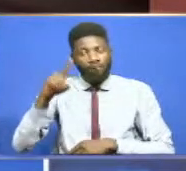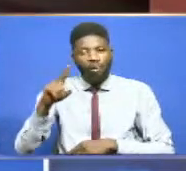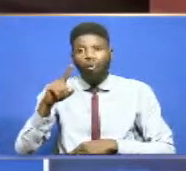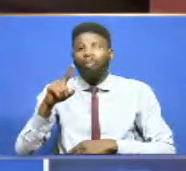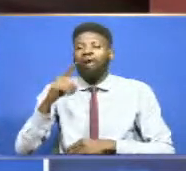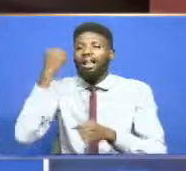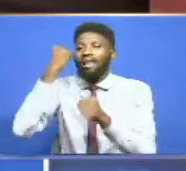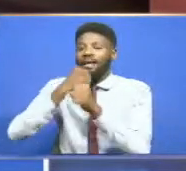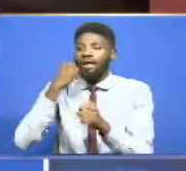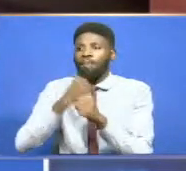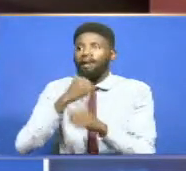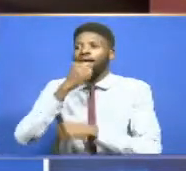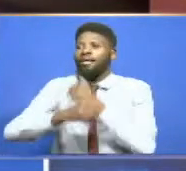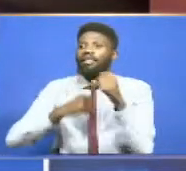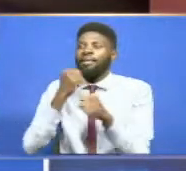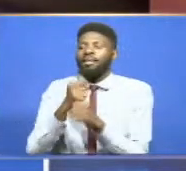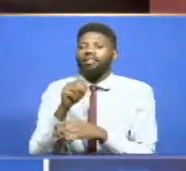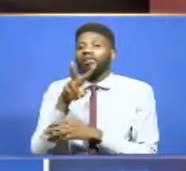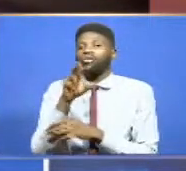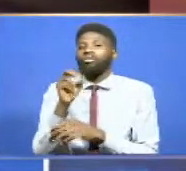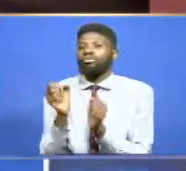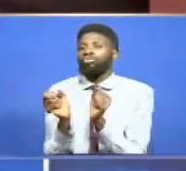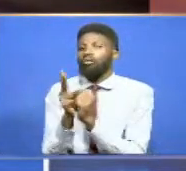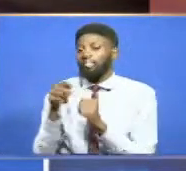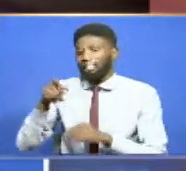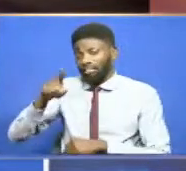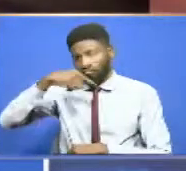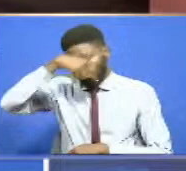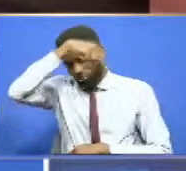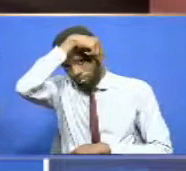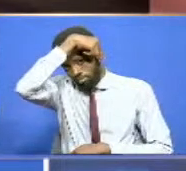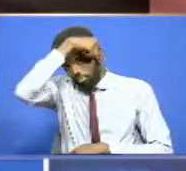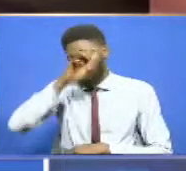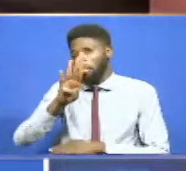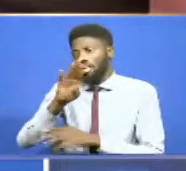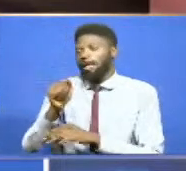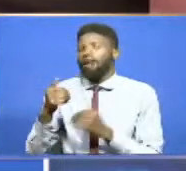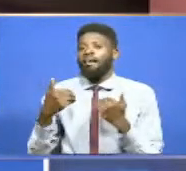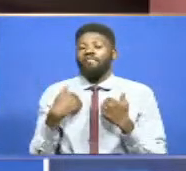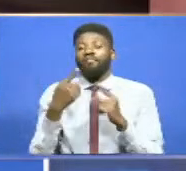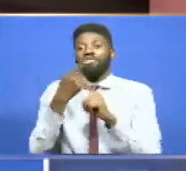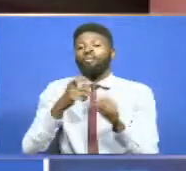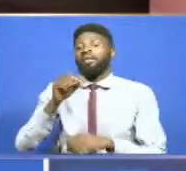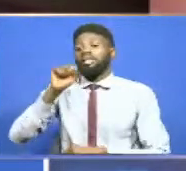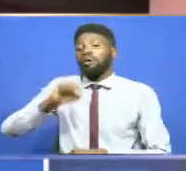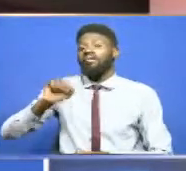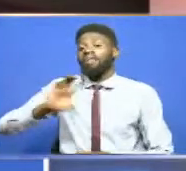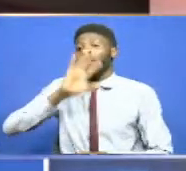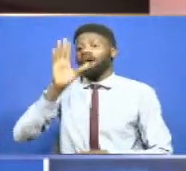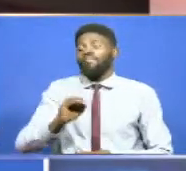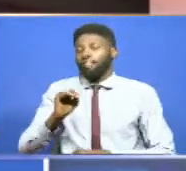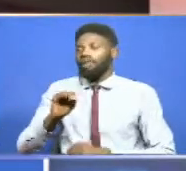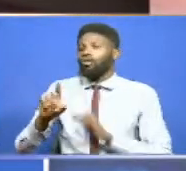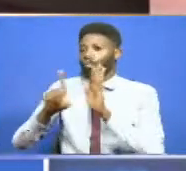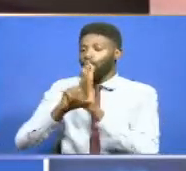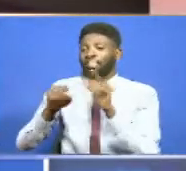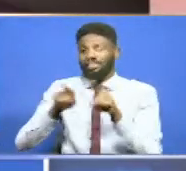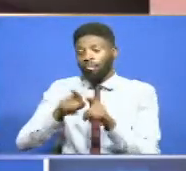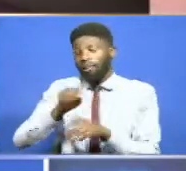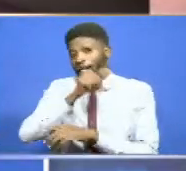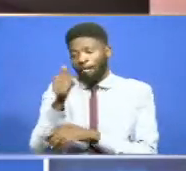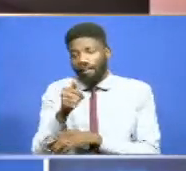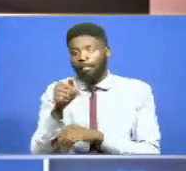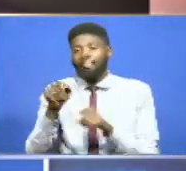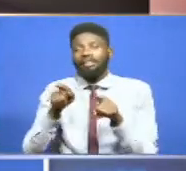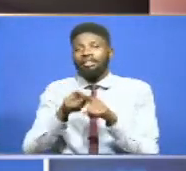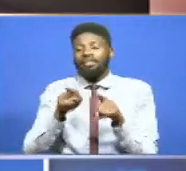2012. Ana shahada ya uzamili ya wanasheria kutoka chuo kikuu cha Afrika Kusini na shahada ya wanasheria kutoka chuo kikuu